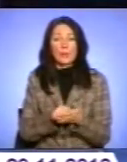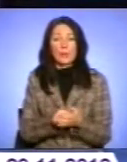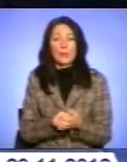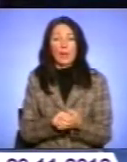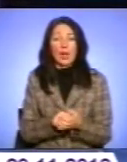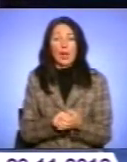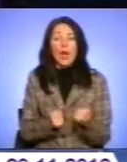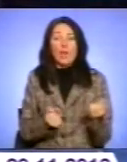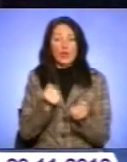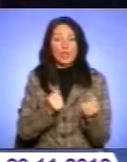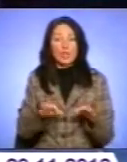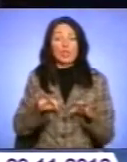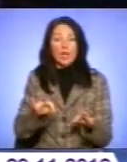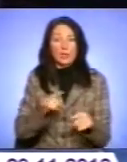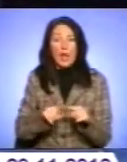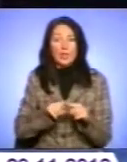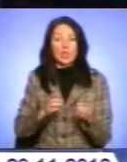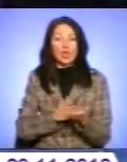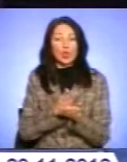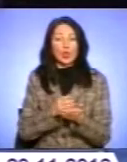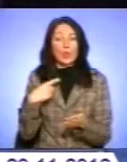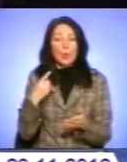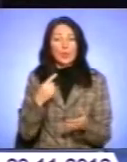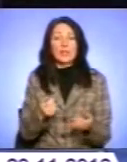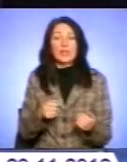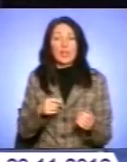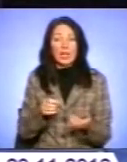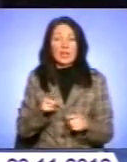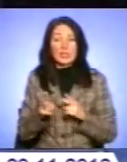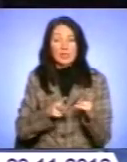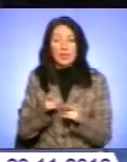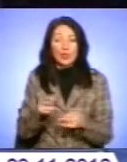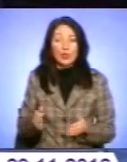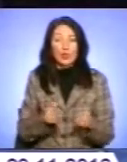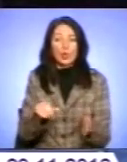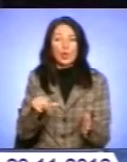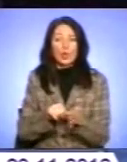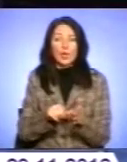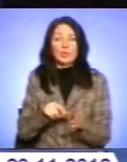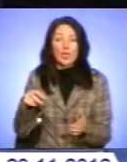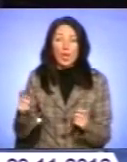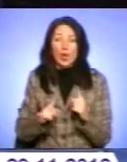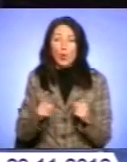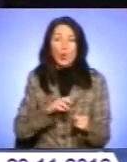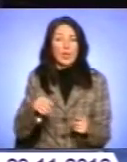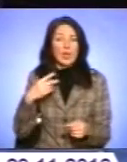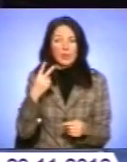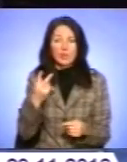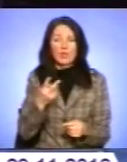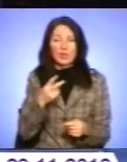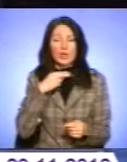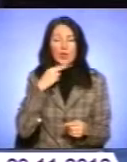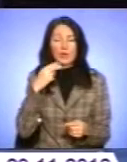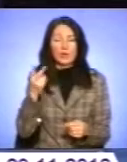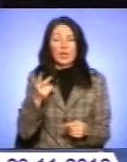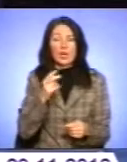Водії транспорту екстрених служб області скаржаться на те, що у дорозі учасники руху не зважають на них, часто ігнорують і не пропускають